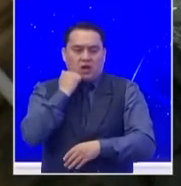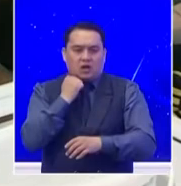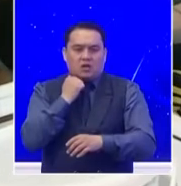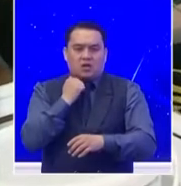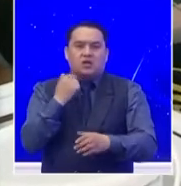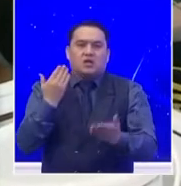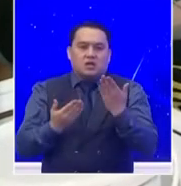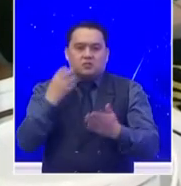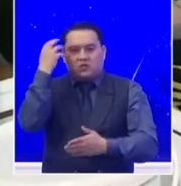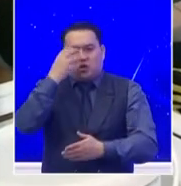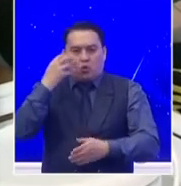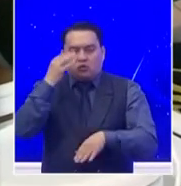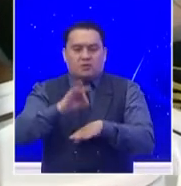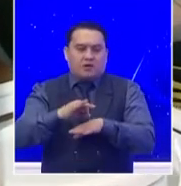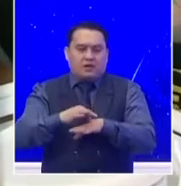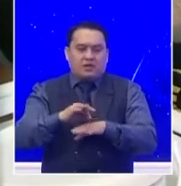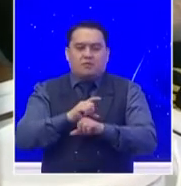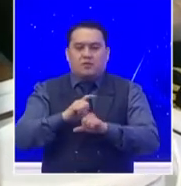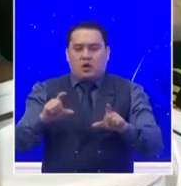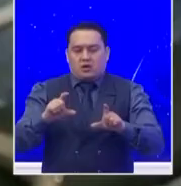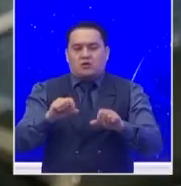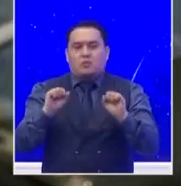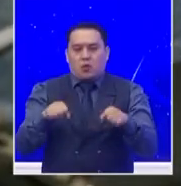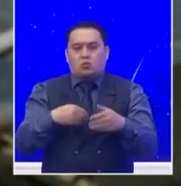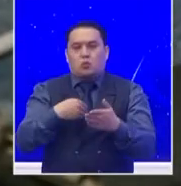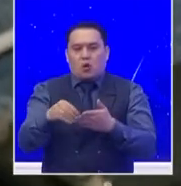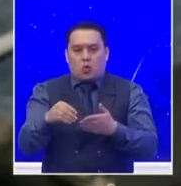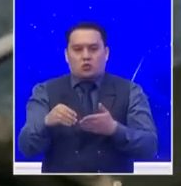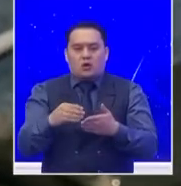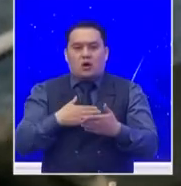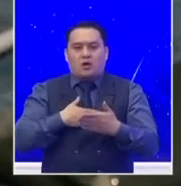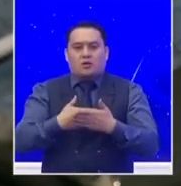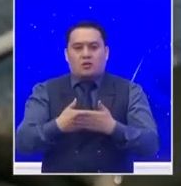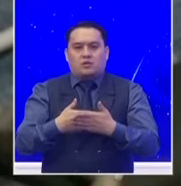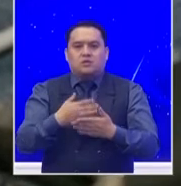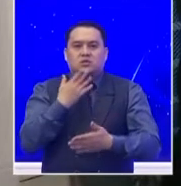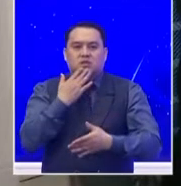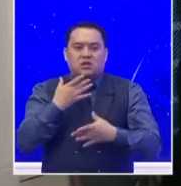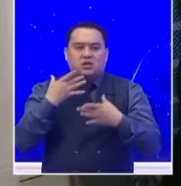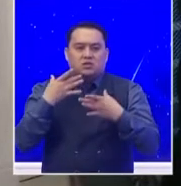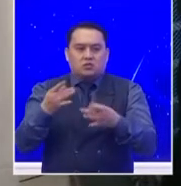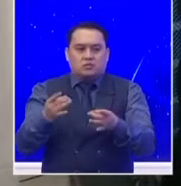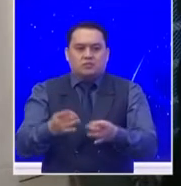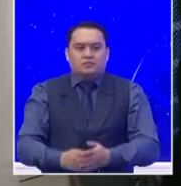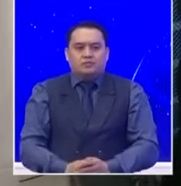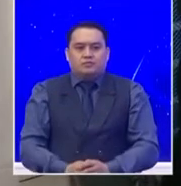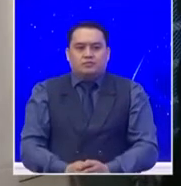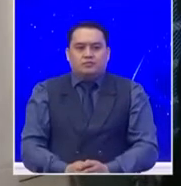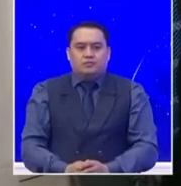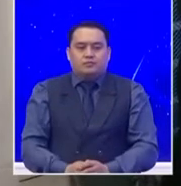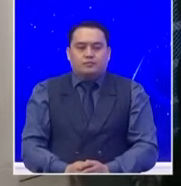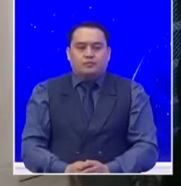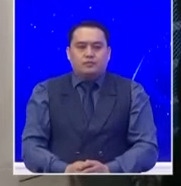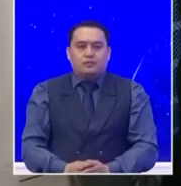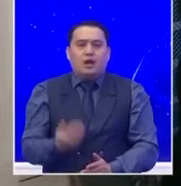для лиц с психическими расстройствами. Некоторым из них покупают за деньги волонтеров билеты за границу. Они поступают к